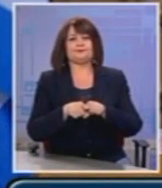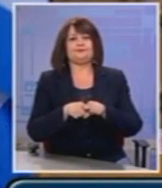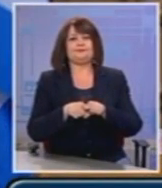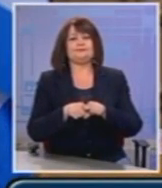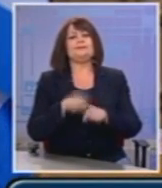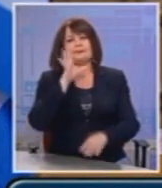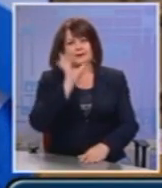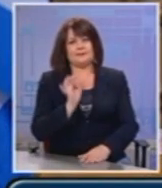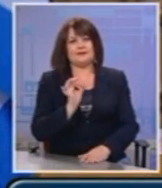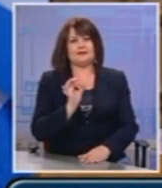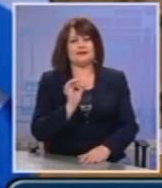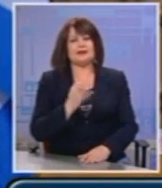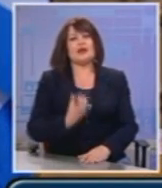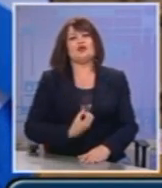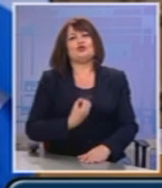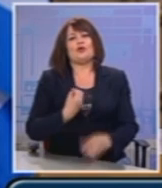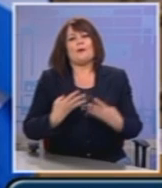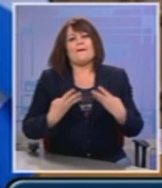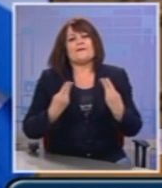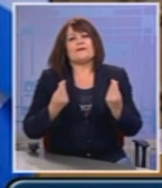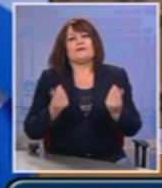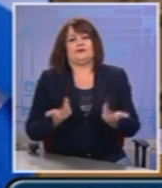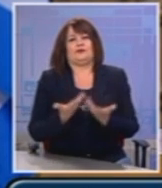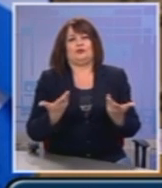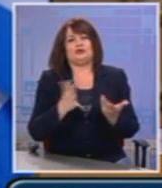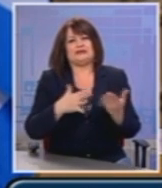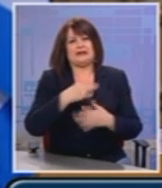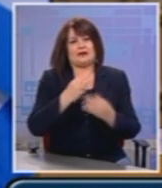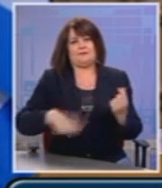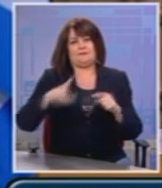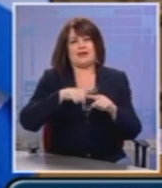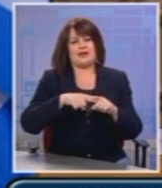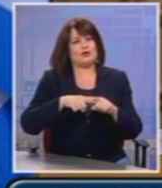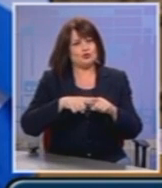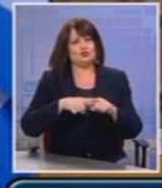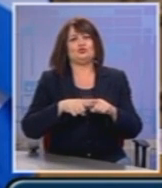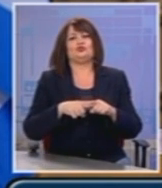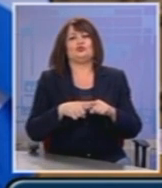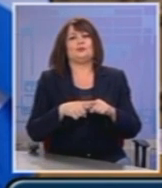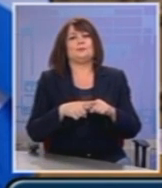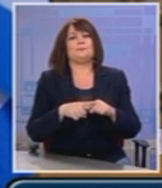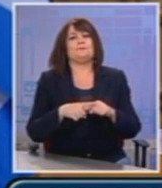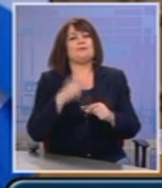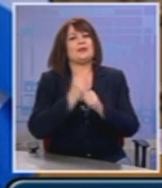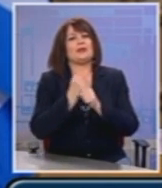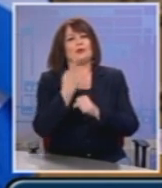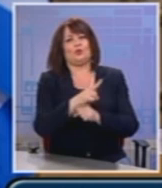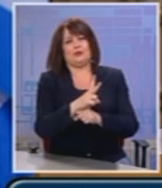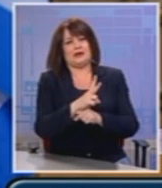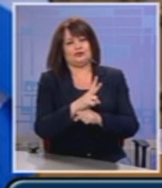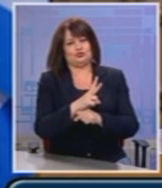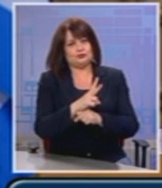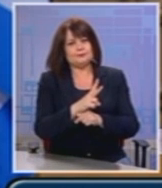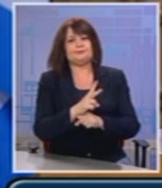και πραγματικά είμαι ευγνώμον εκ μέρους του ελληνικού λαού και της ελληνικής κοινωνίας για το έργο το έργο